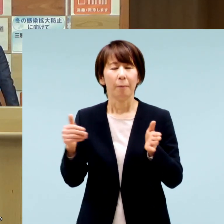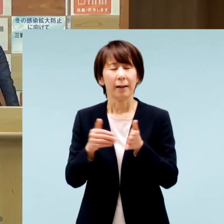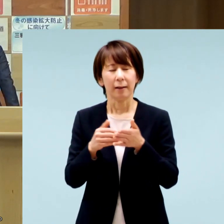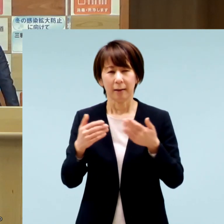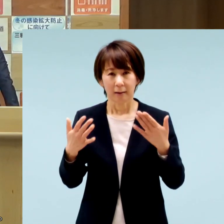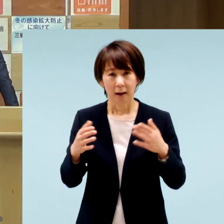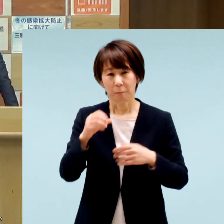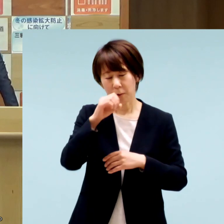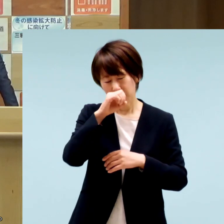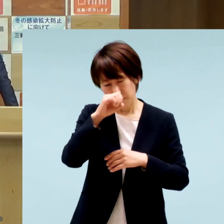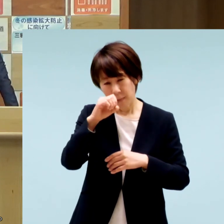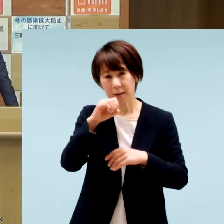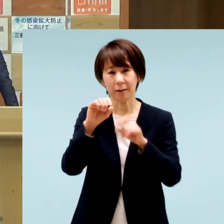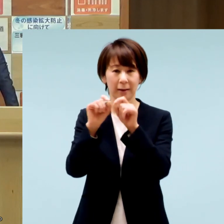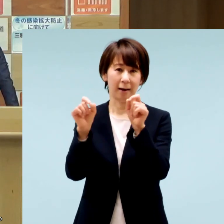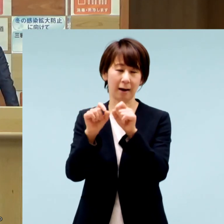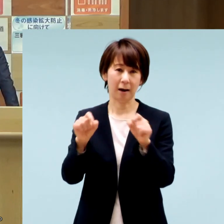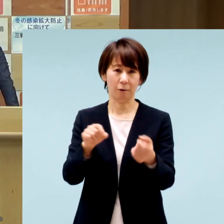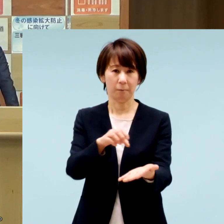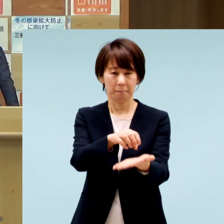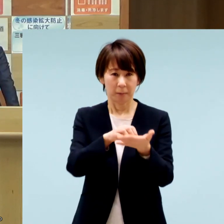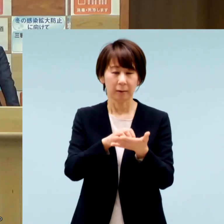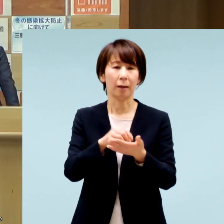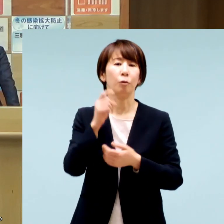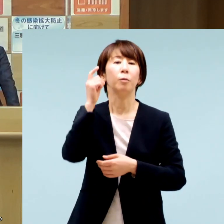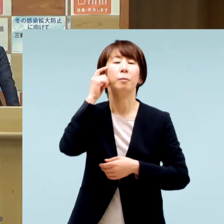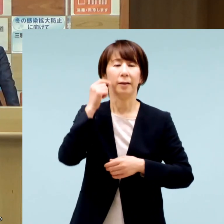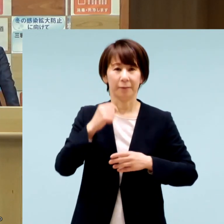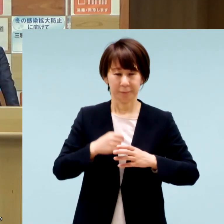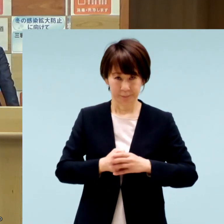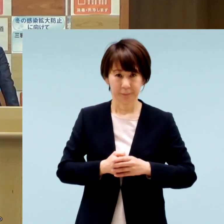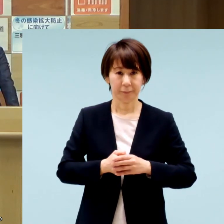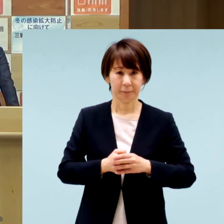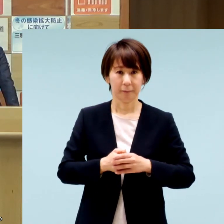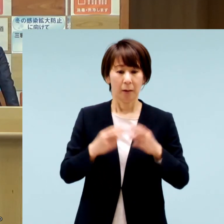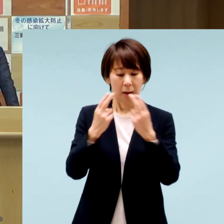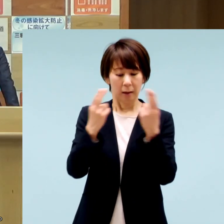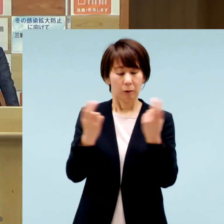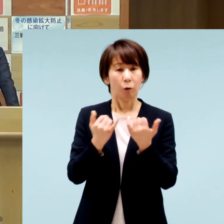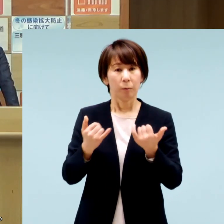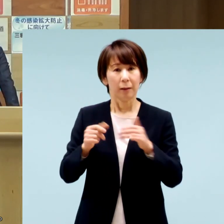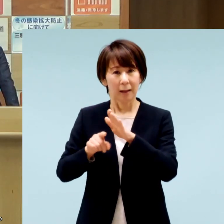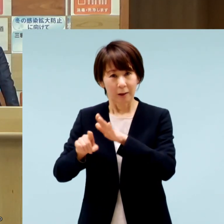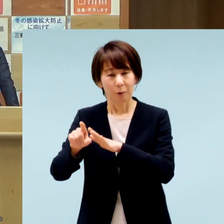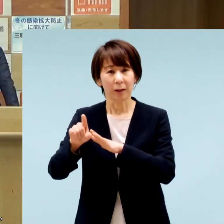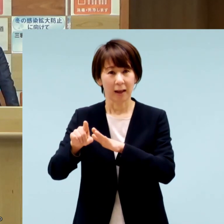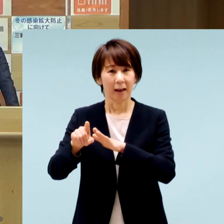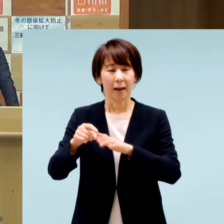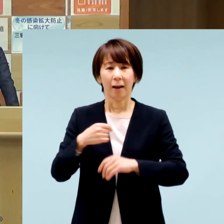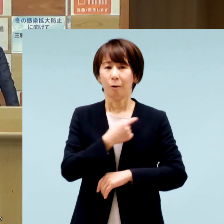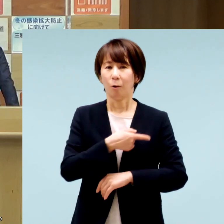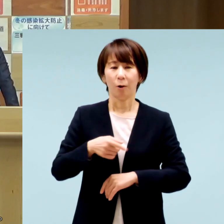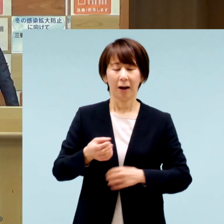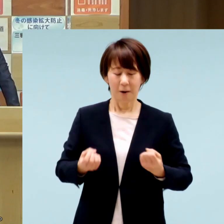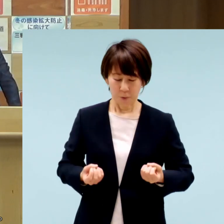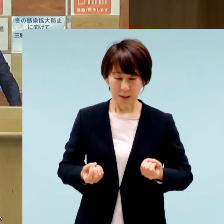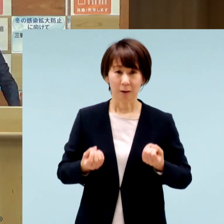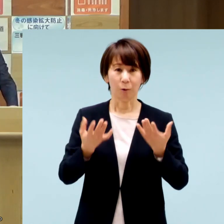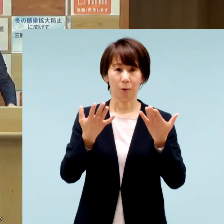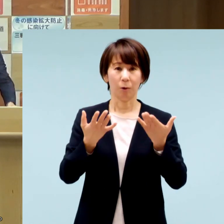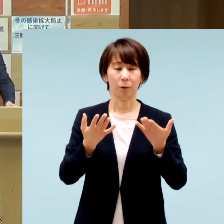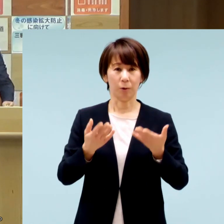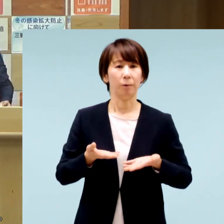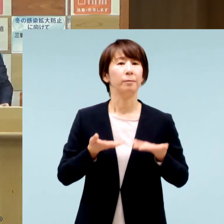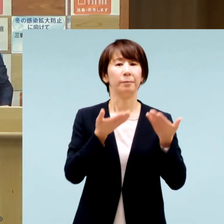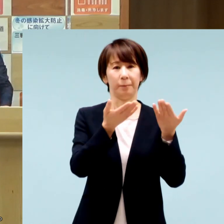ます。道民を代表して心からおめでとうということを申し上げたいというふうに思います。